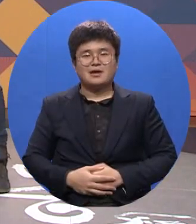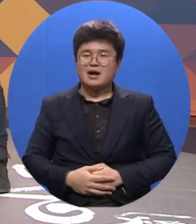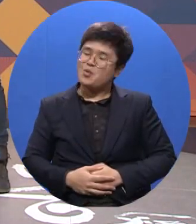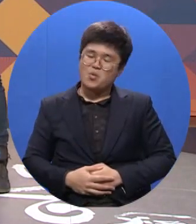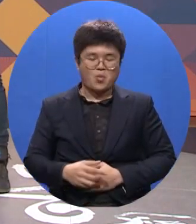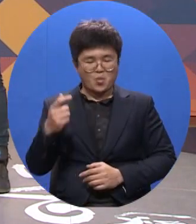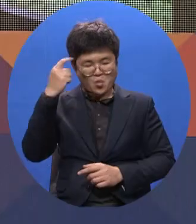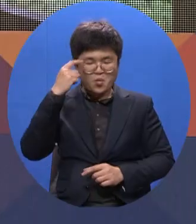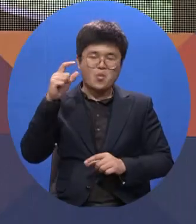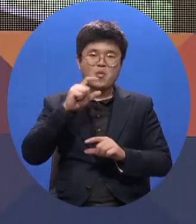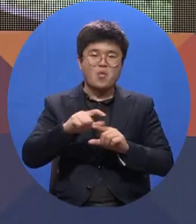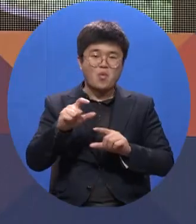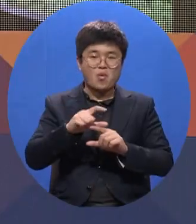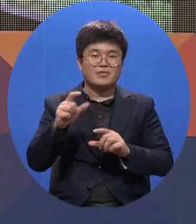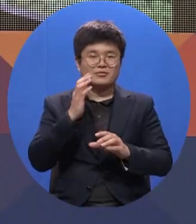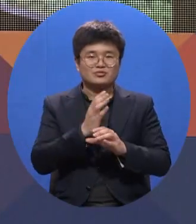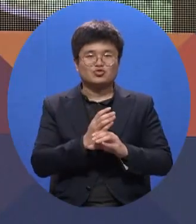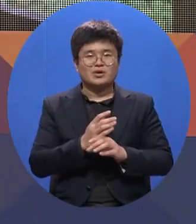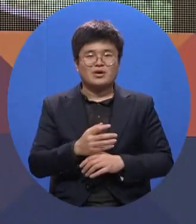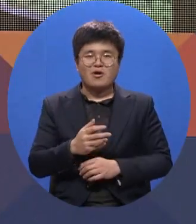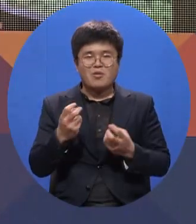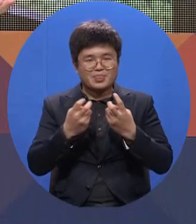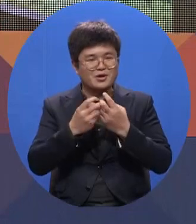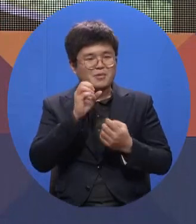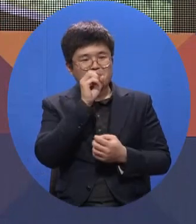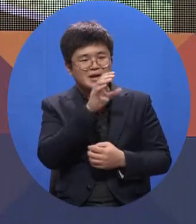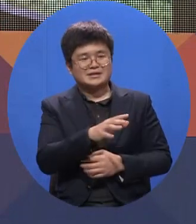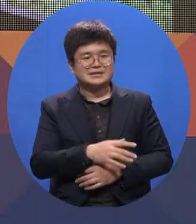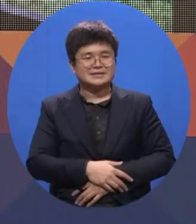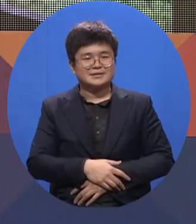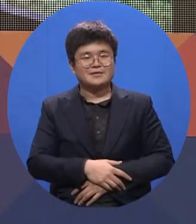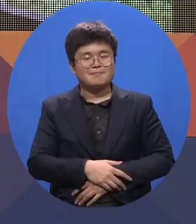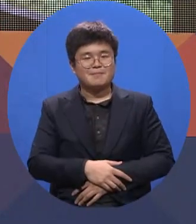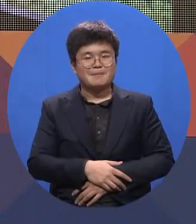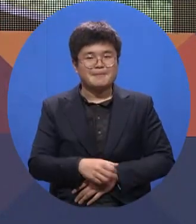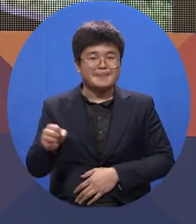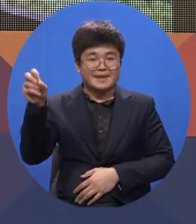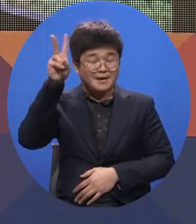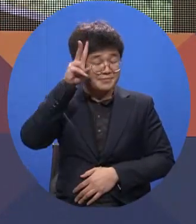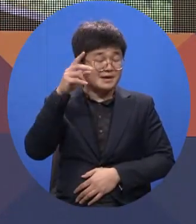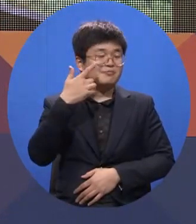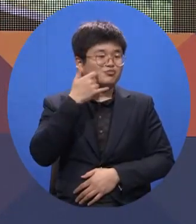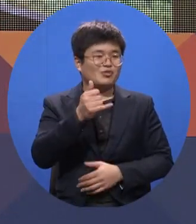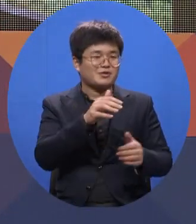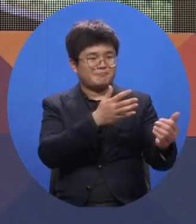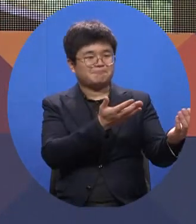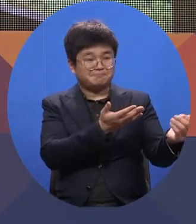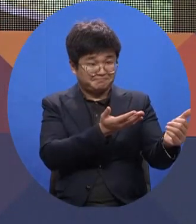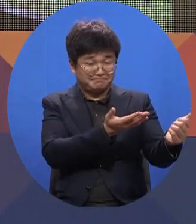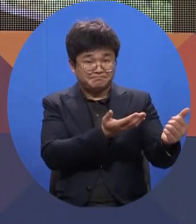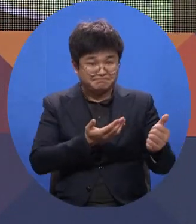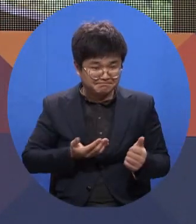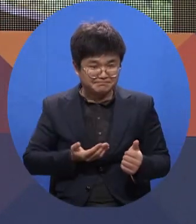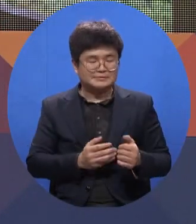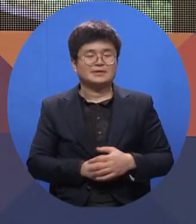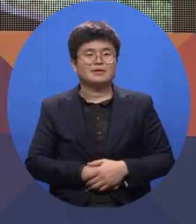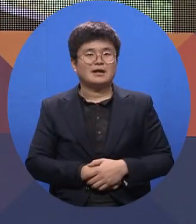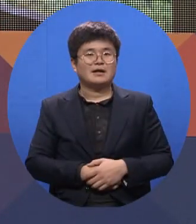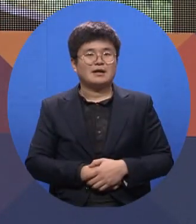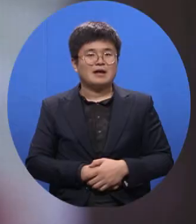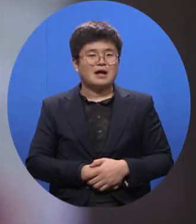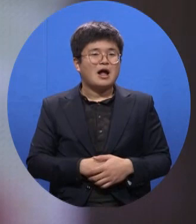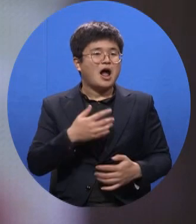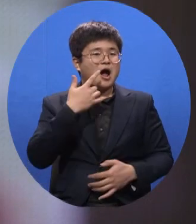어떻게 말하지 결론 어느날 제 부모님 불러 가지고 아 뭐 아빠 엄마